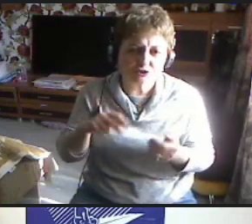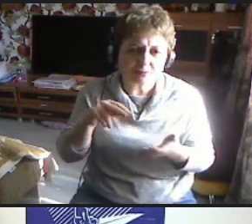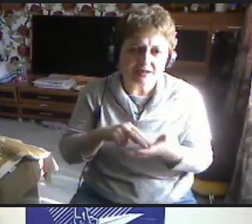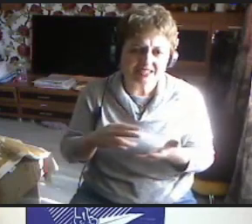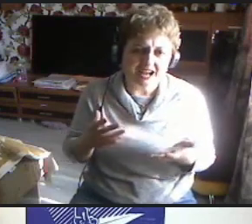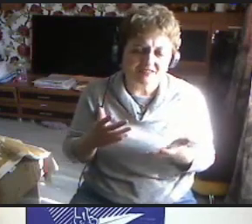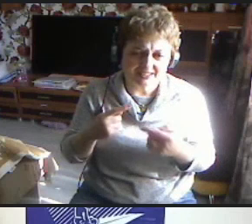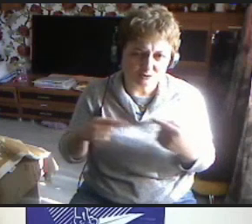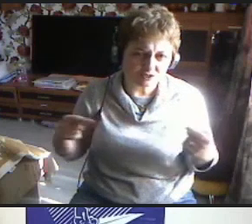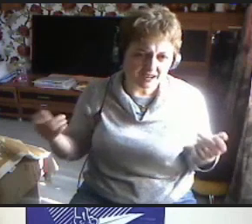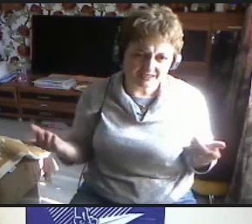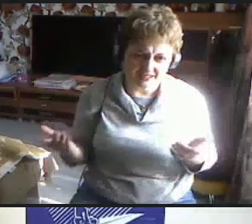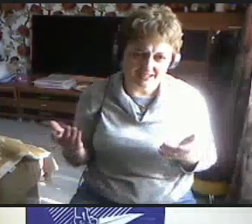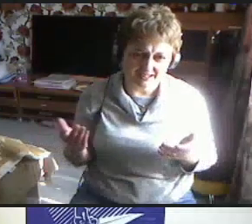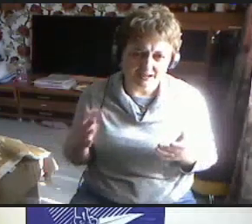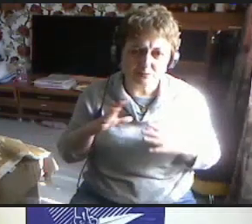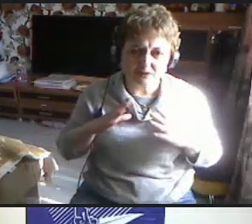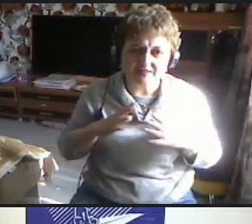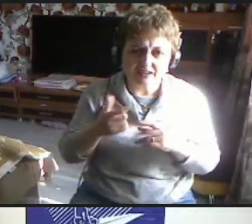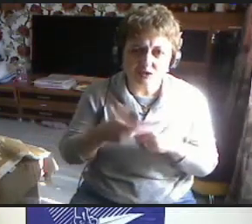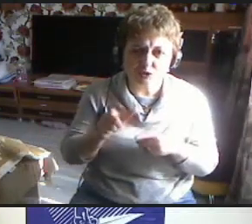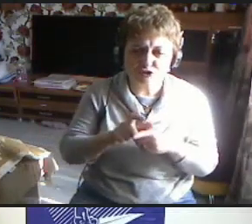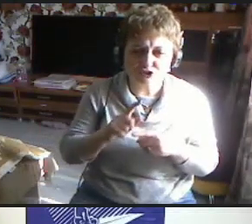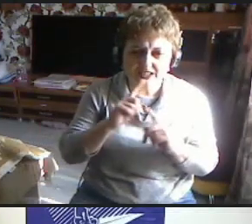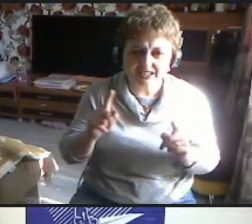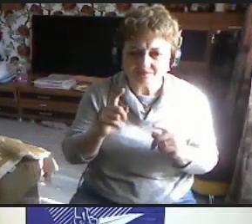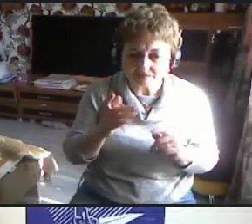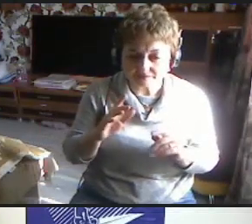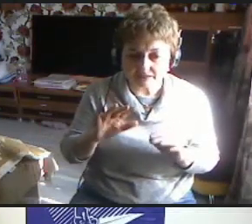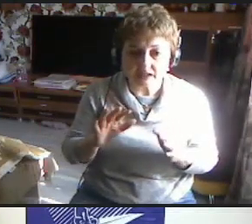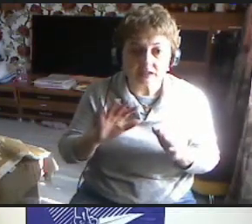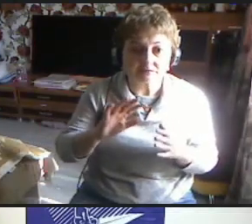А, бывают очень такие казусные вещи, когда, например,